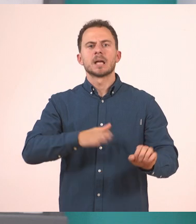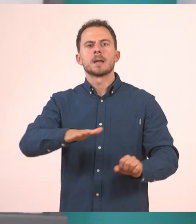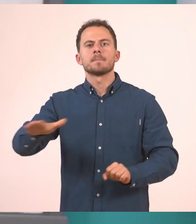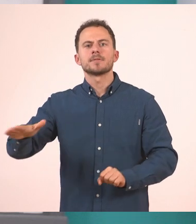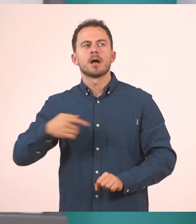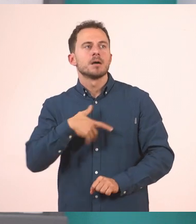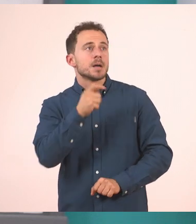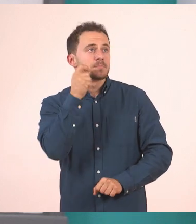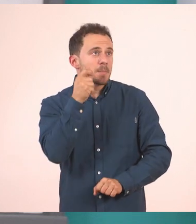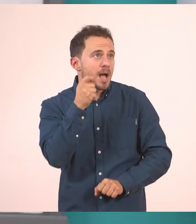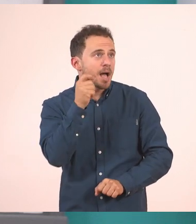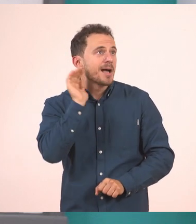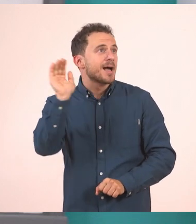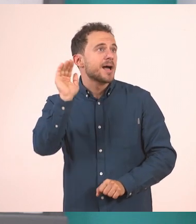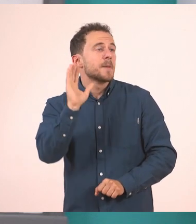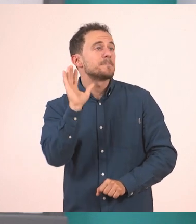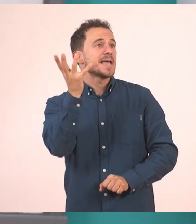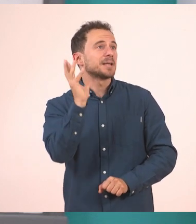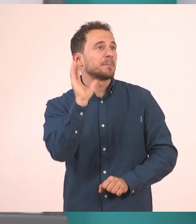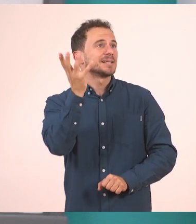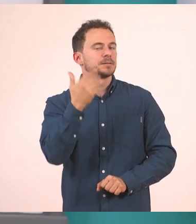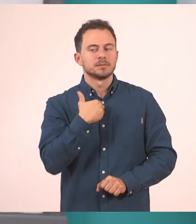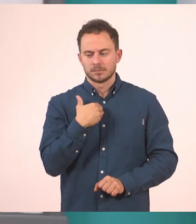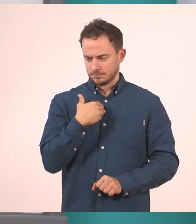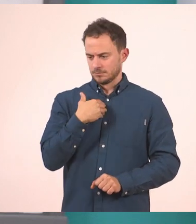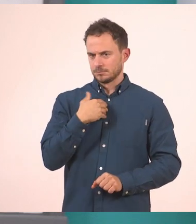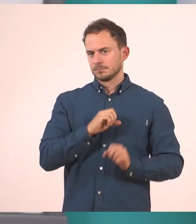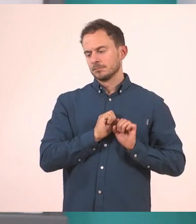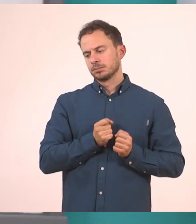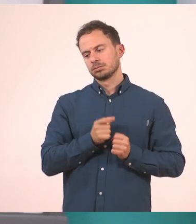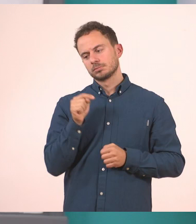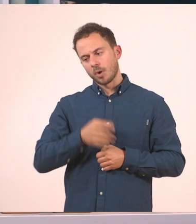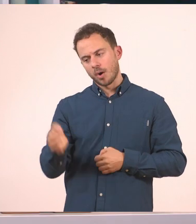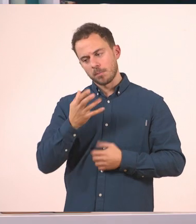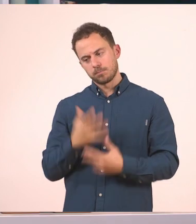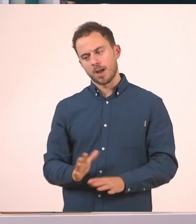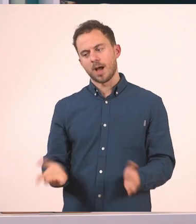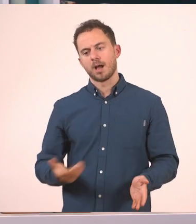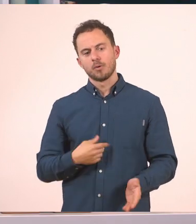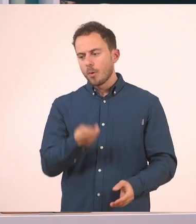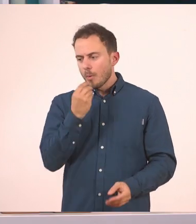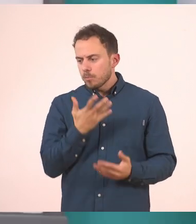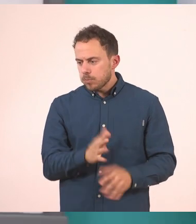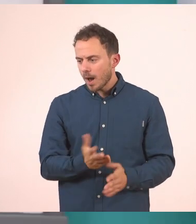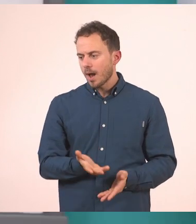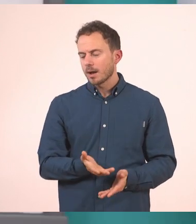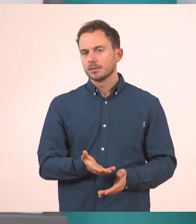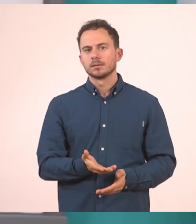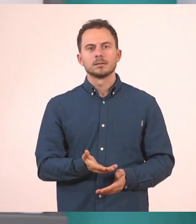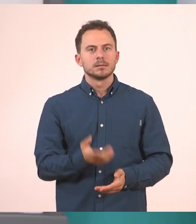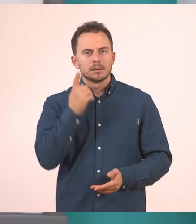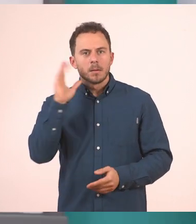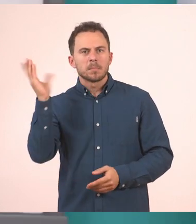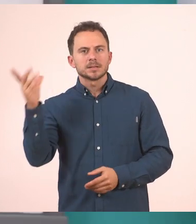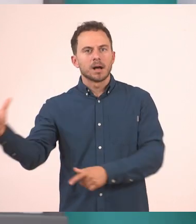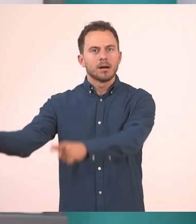εμείς παραγγείλαμε». Τι τους λέω, τώρα μου το λέτε που έχω φάει όλο το φαΐ. Και μου εμφανίζουν μία ωραιότατη